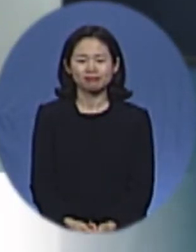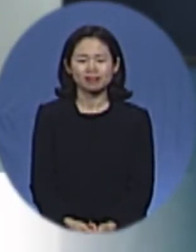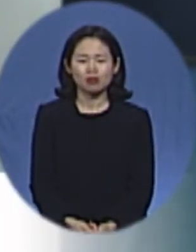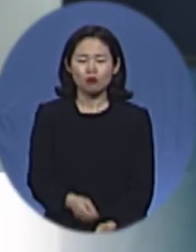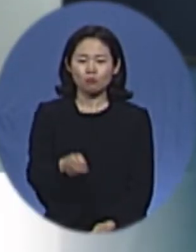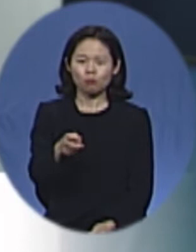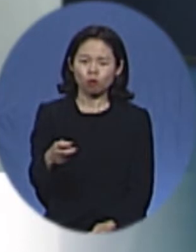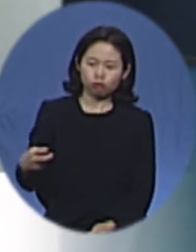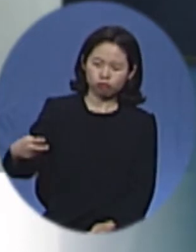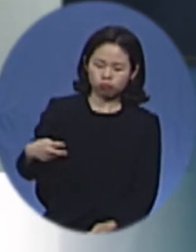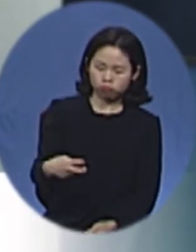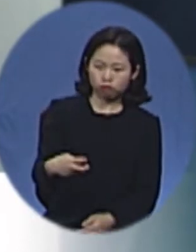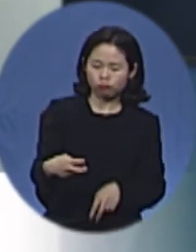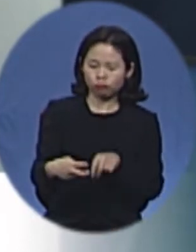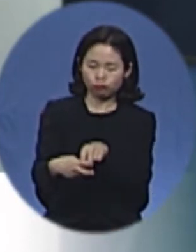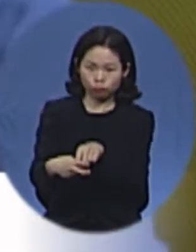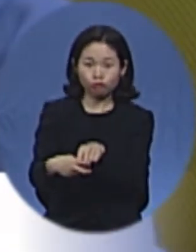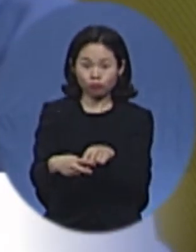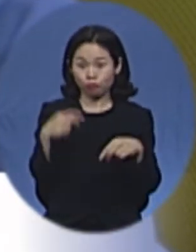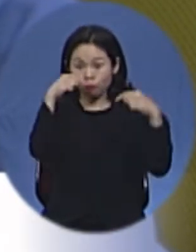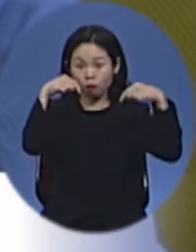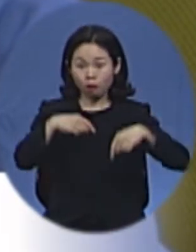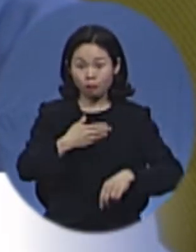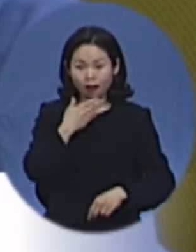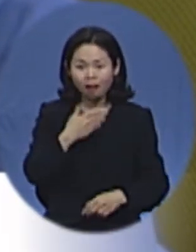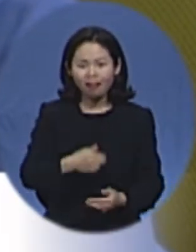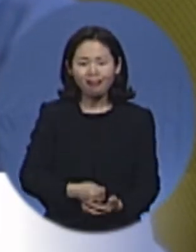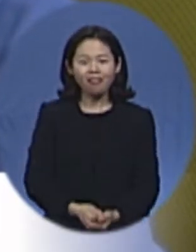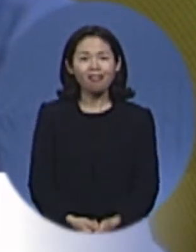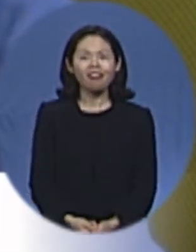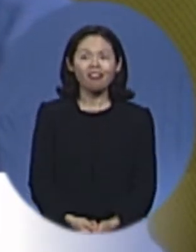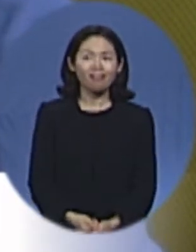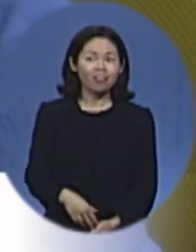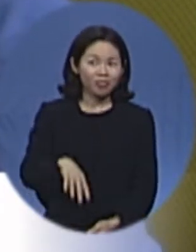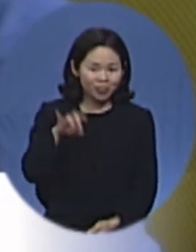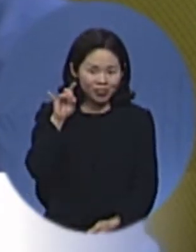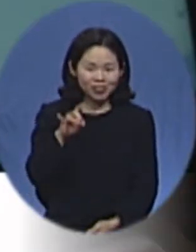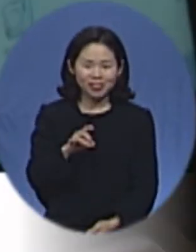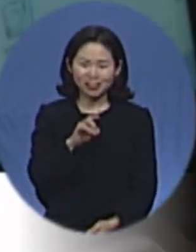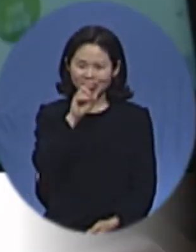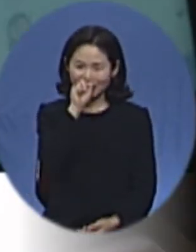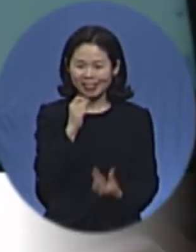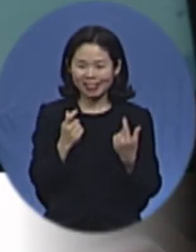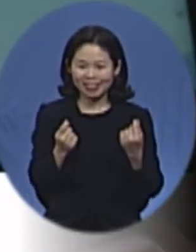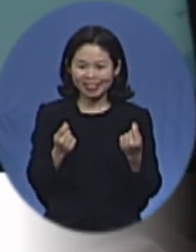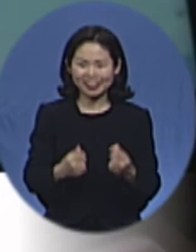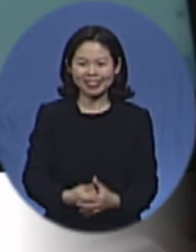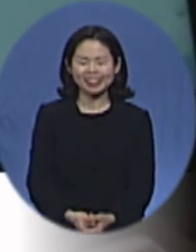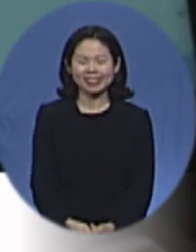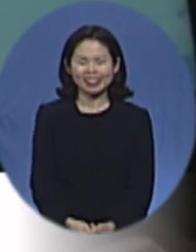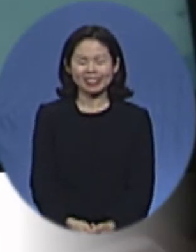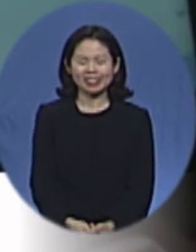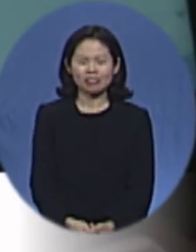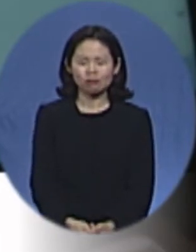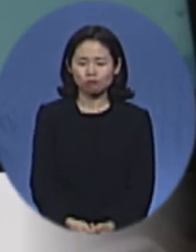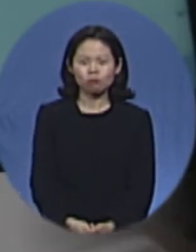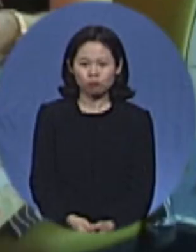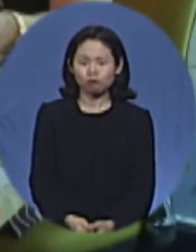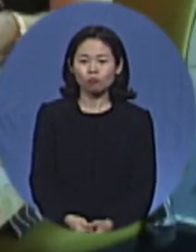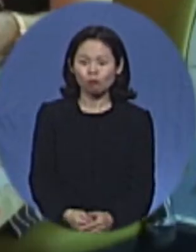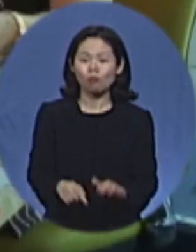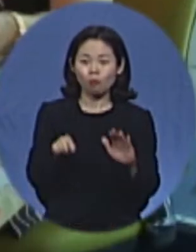버스가 와서 이렇게 면접을 볼 수 있다는 게 참 처음이고 너무 좋은 것 같아요. 찾기도